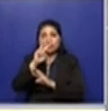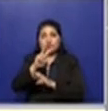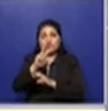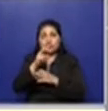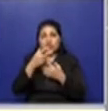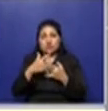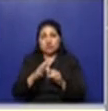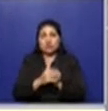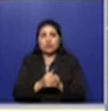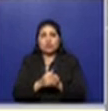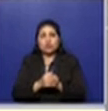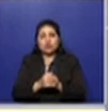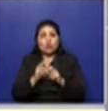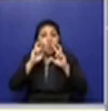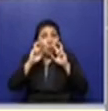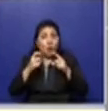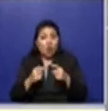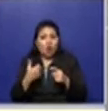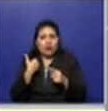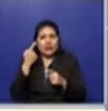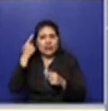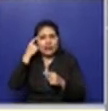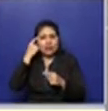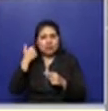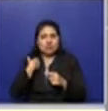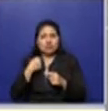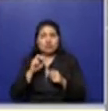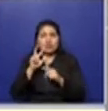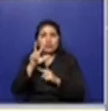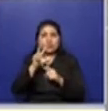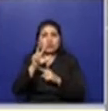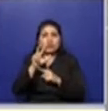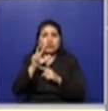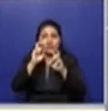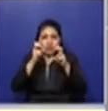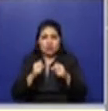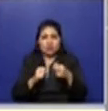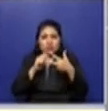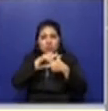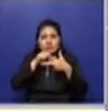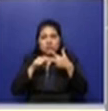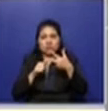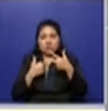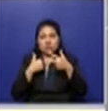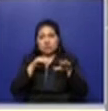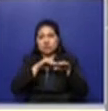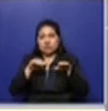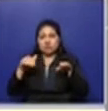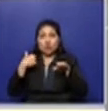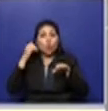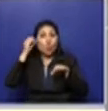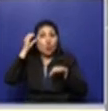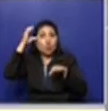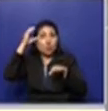ได้รับความน่าเชื่อถือถึงศรัทธาเนี่ยมีอยู่3หัวข้อคือมาตรฐานความรู้ที่ท่านให้นะครับรู้แ